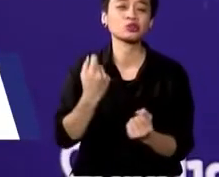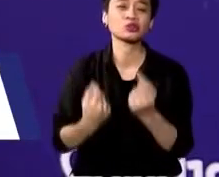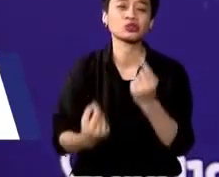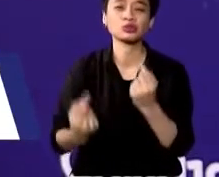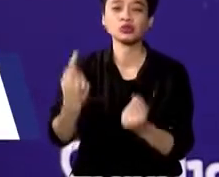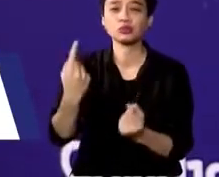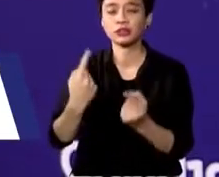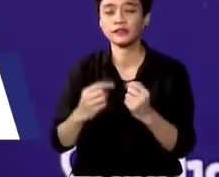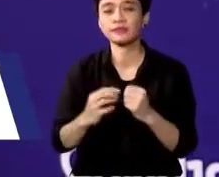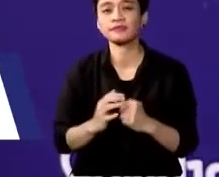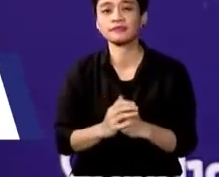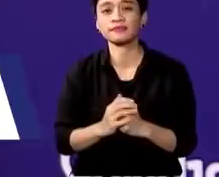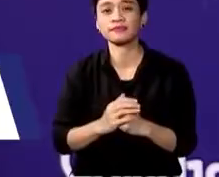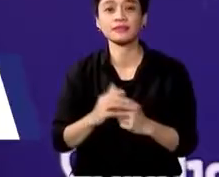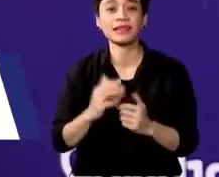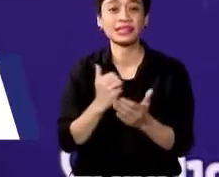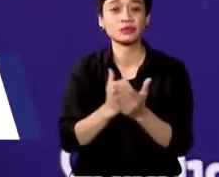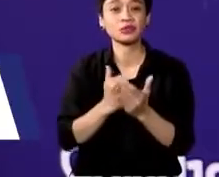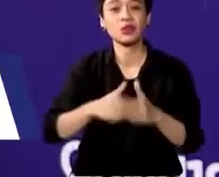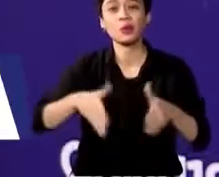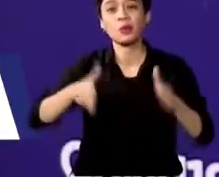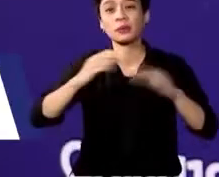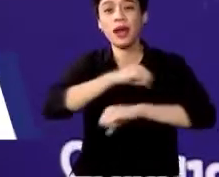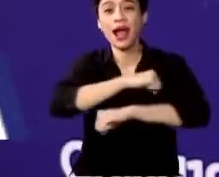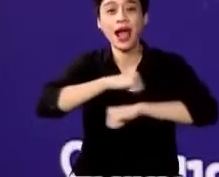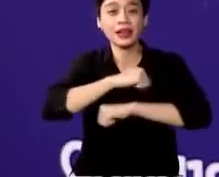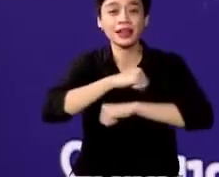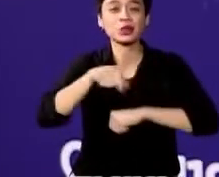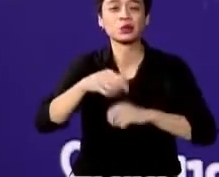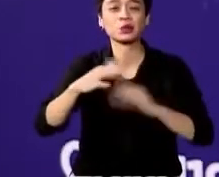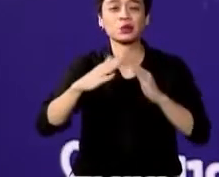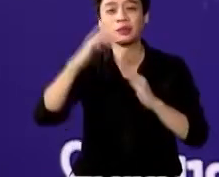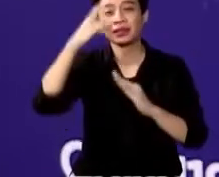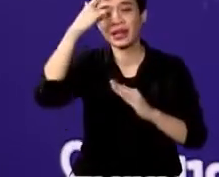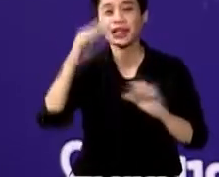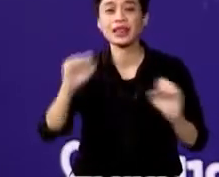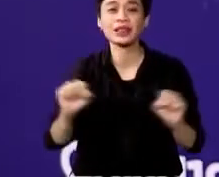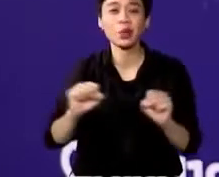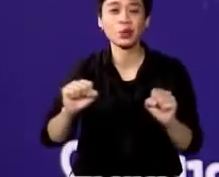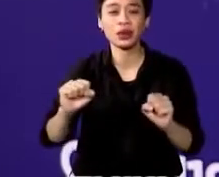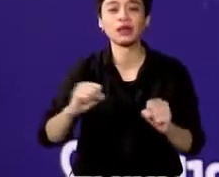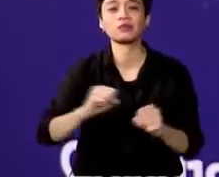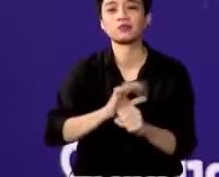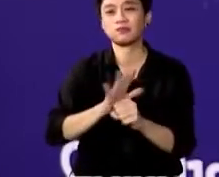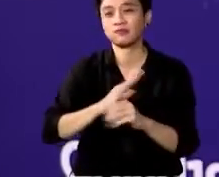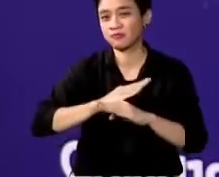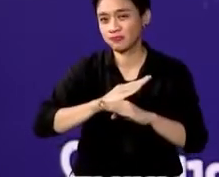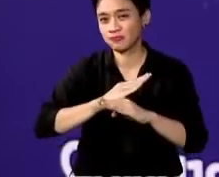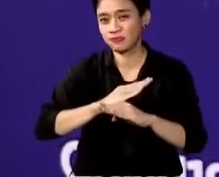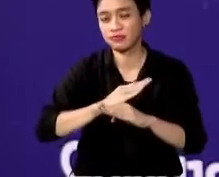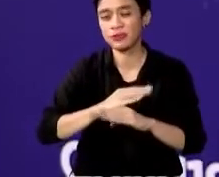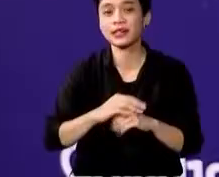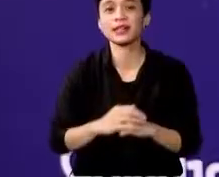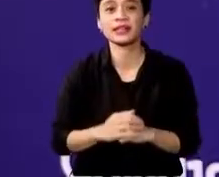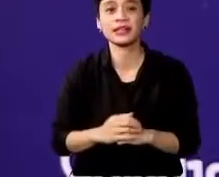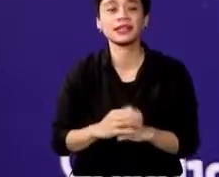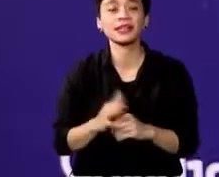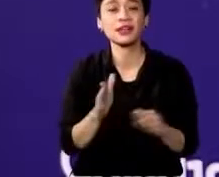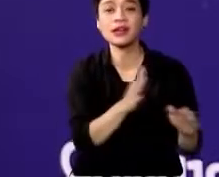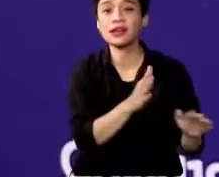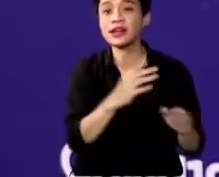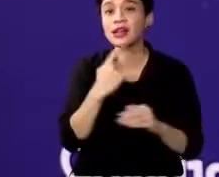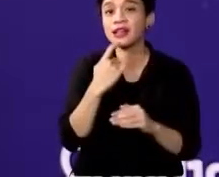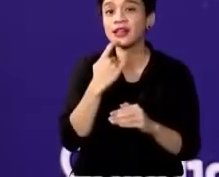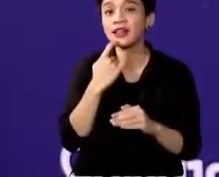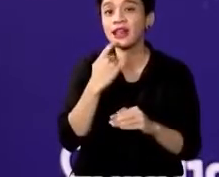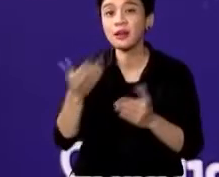rumah sakit itu sendiri sebagai Rumah Sakit darurat covid-19 jadi baik itu bagaimana pelayanan ee tentang ketersediaan